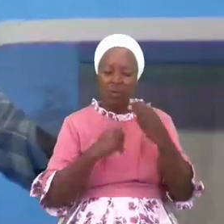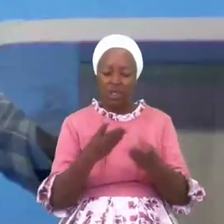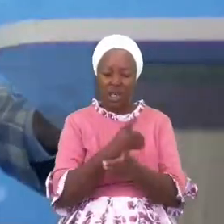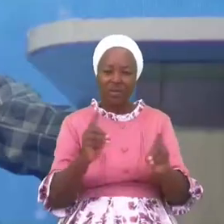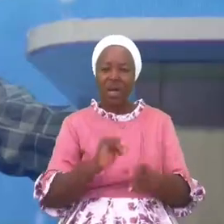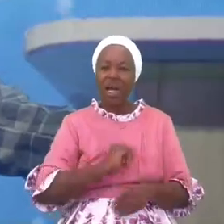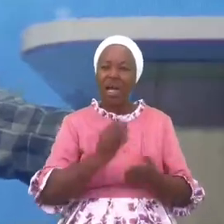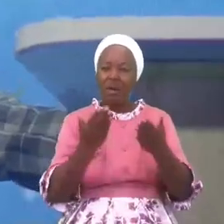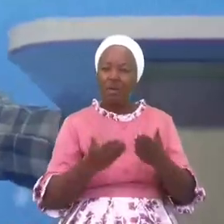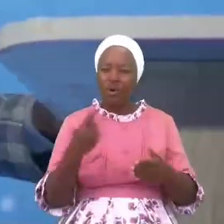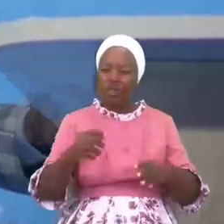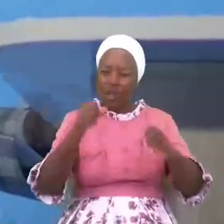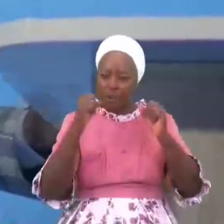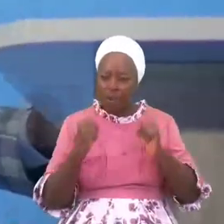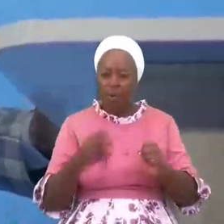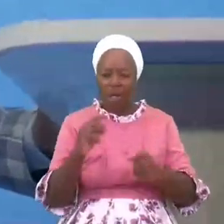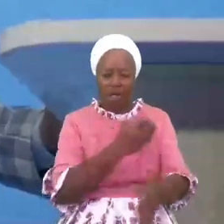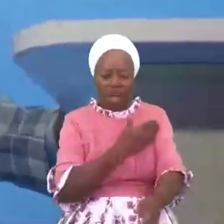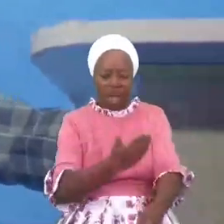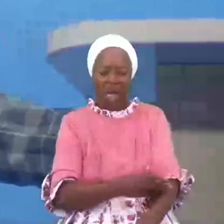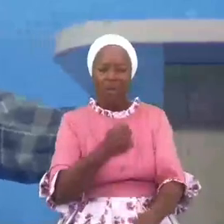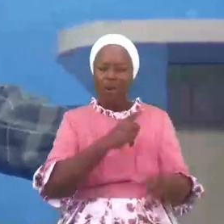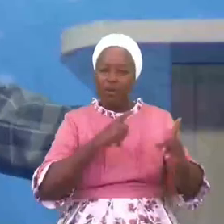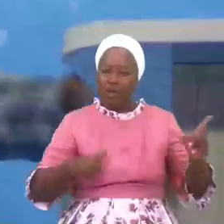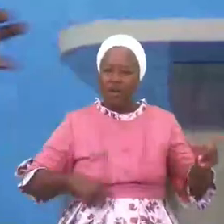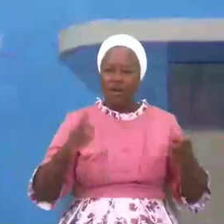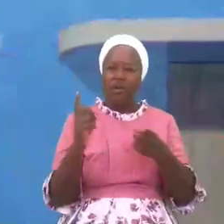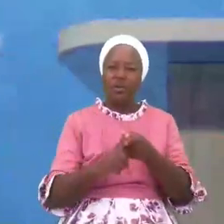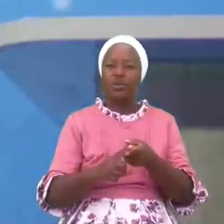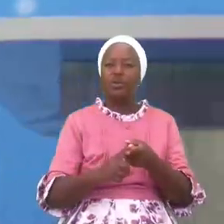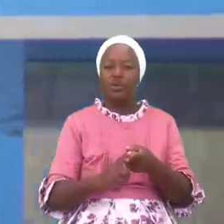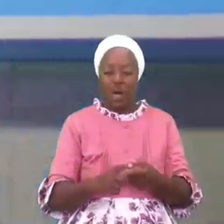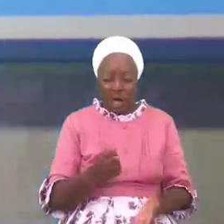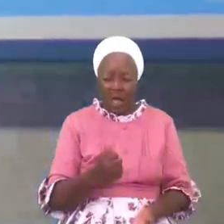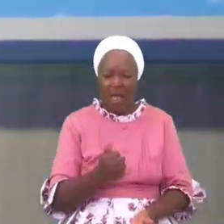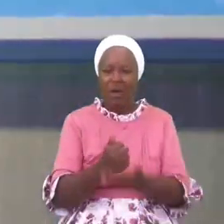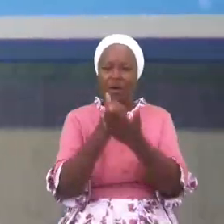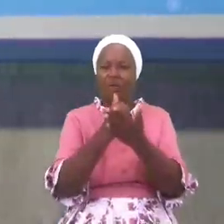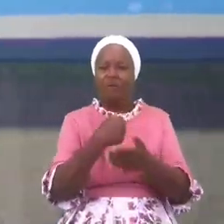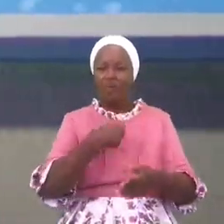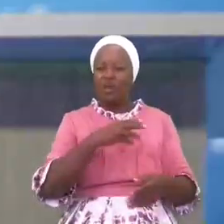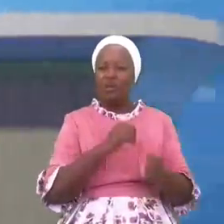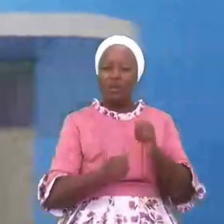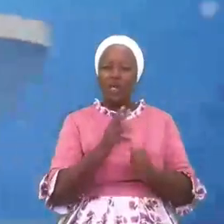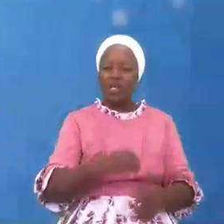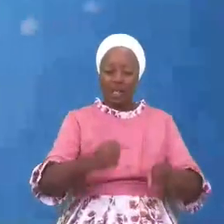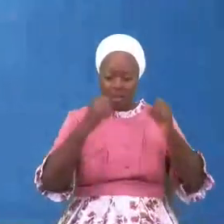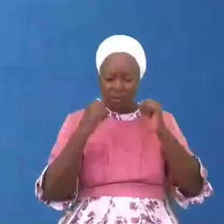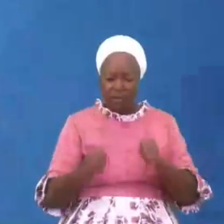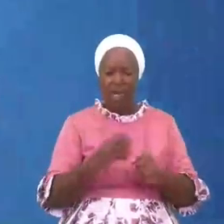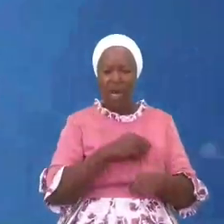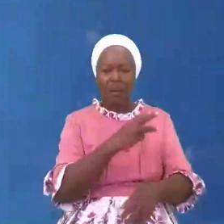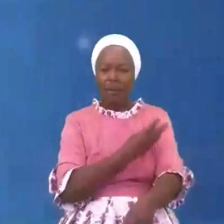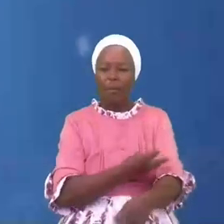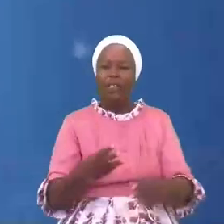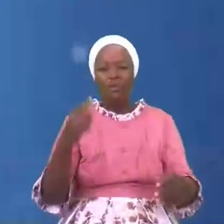délivrance. Je veux la puissance. Je veux le bras de l'Éternel efficace et puissant et fort dans ma